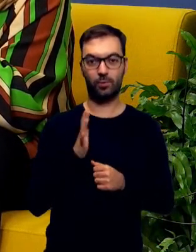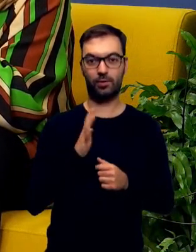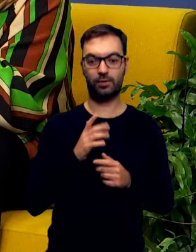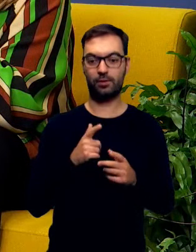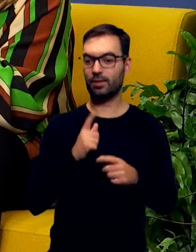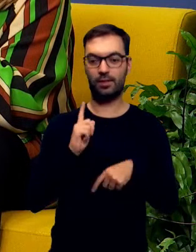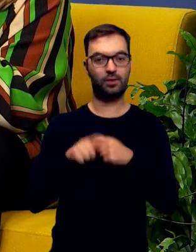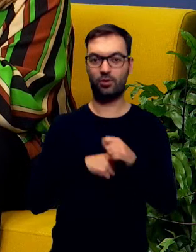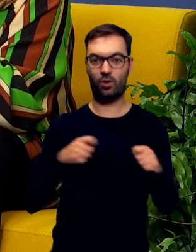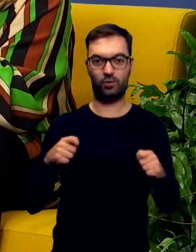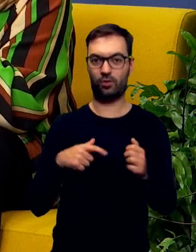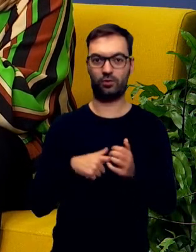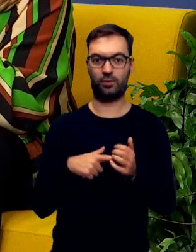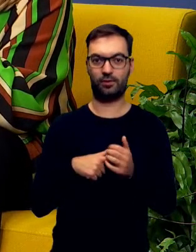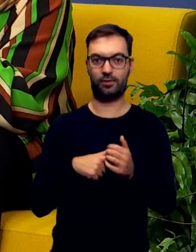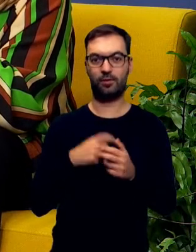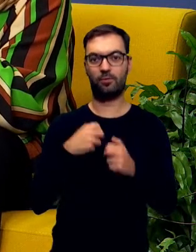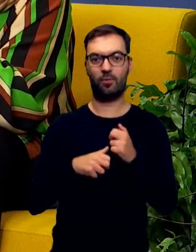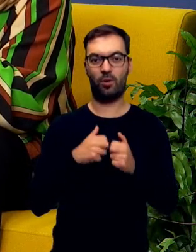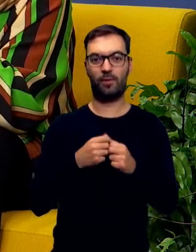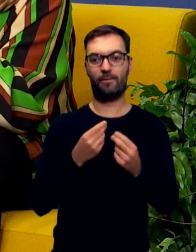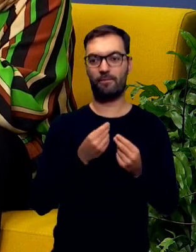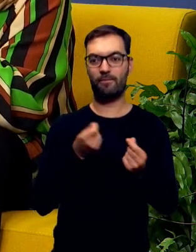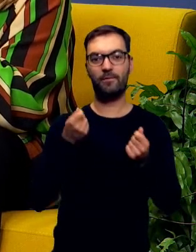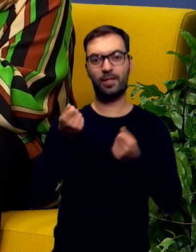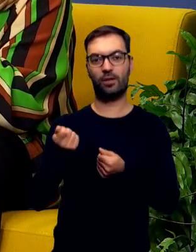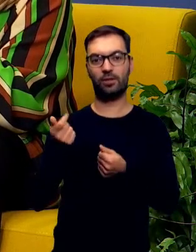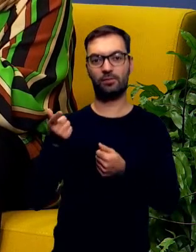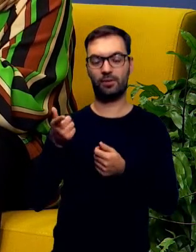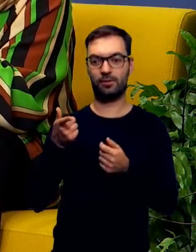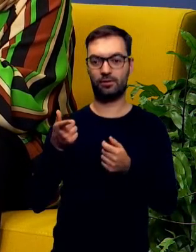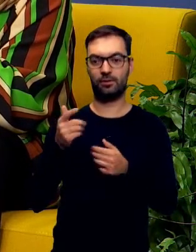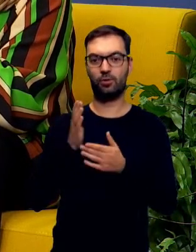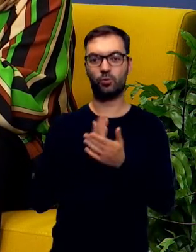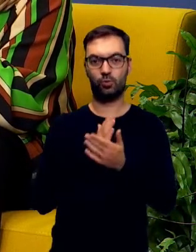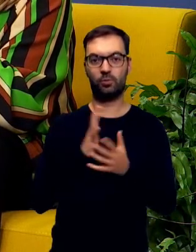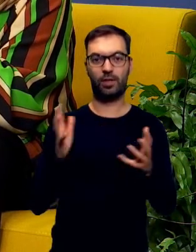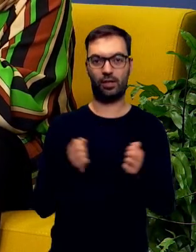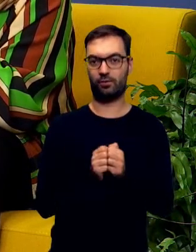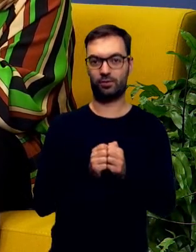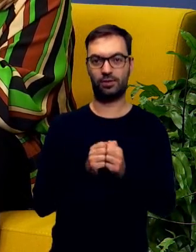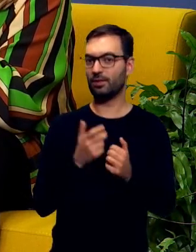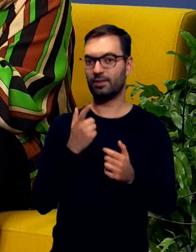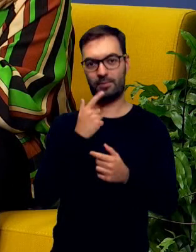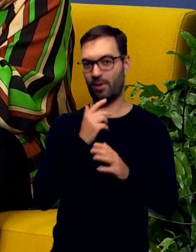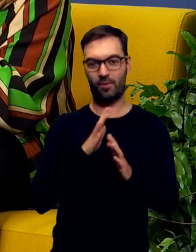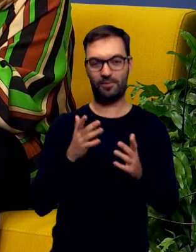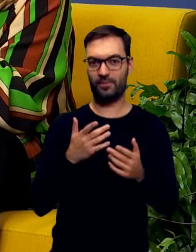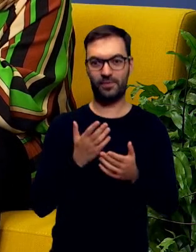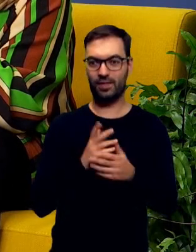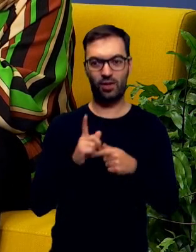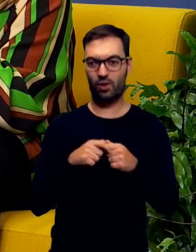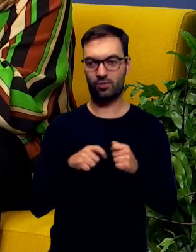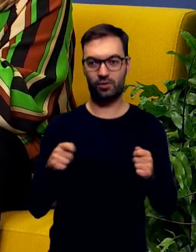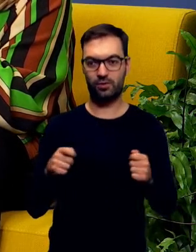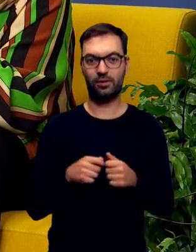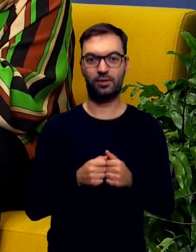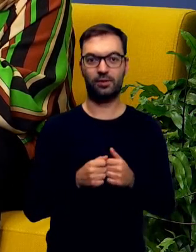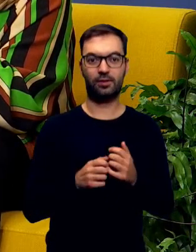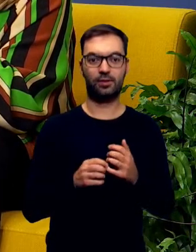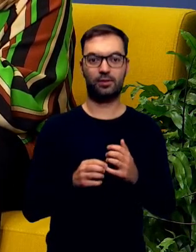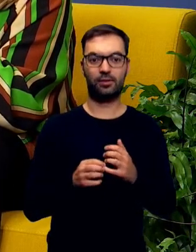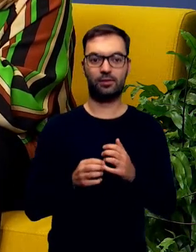Ubezpieczenie nie rozwiązuje problemu finansowania służby ratowniczej jako takiej, a